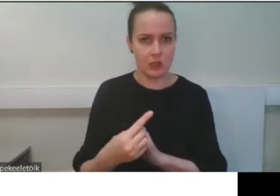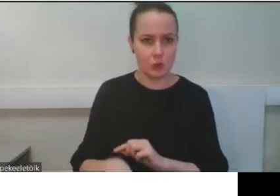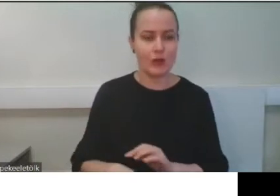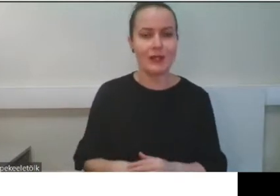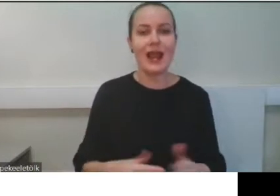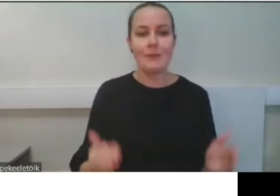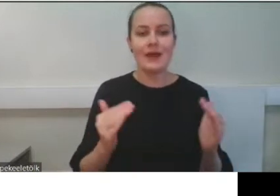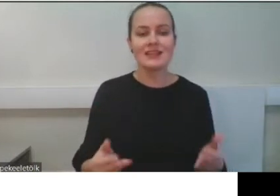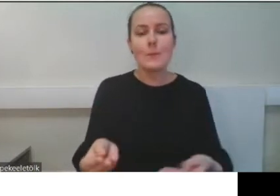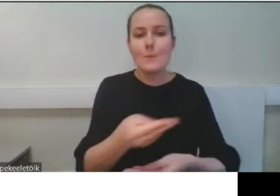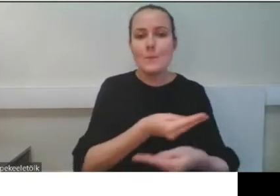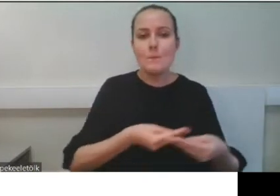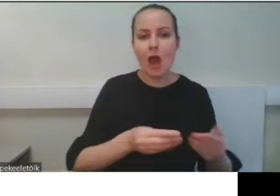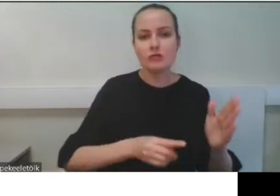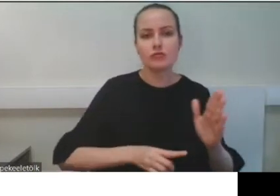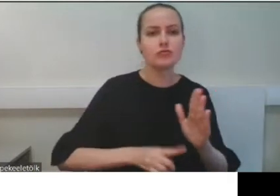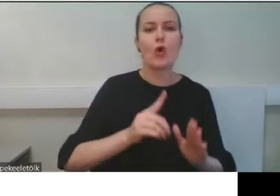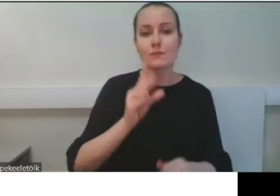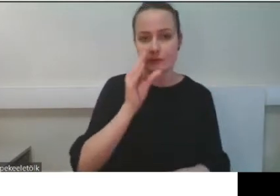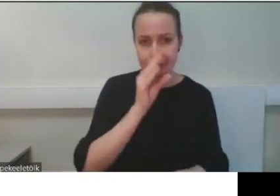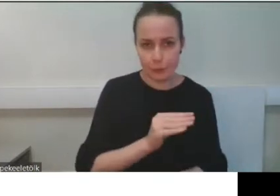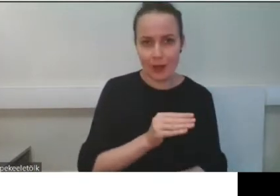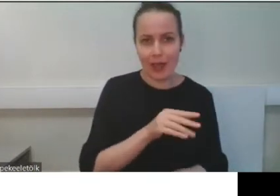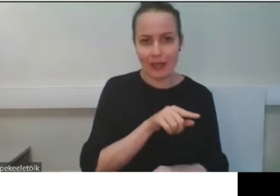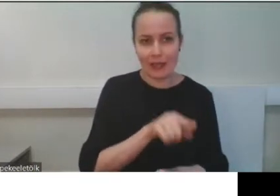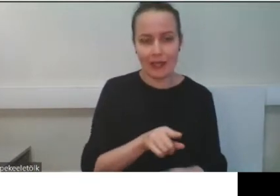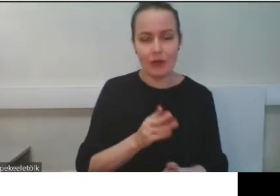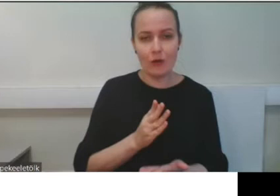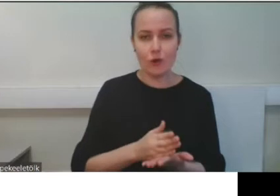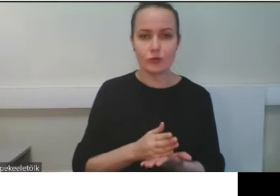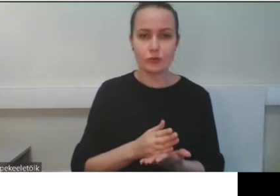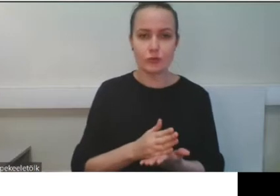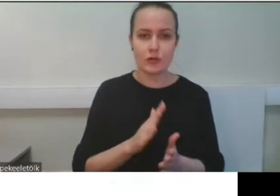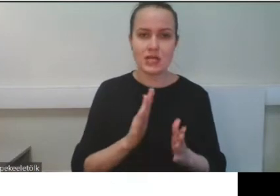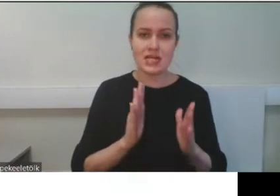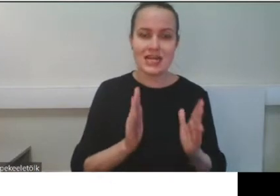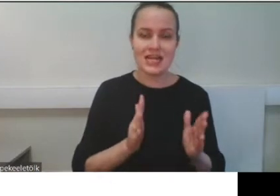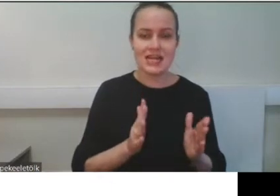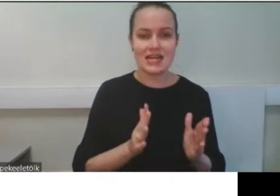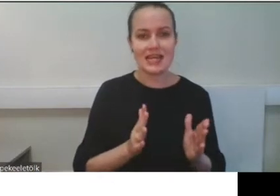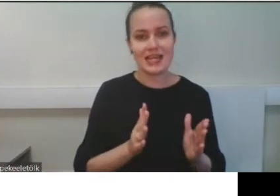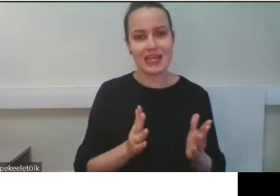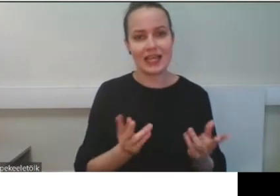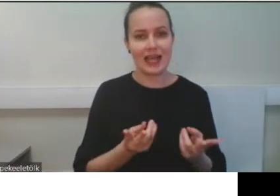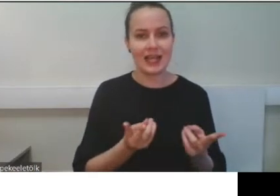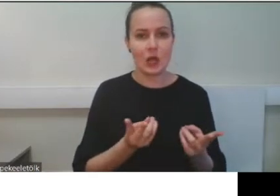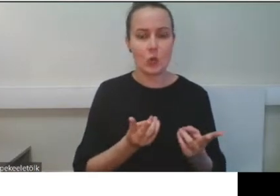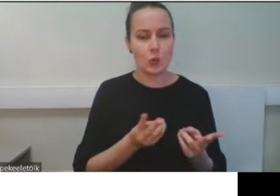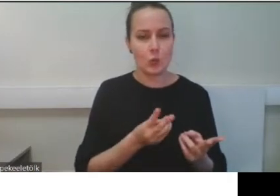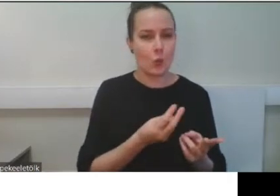siis olnud selline aastate lõikes võib-olla selline erinev